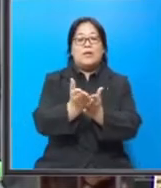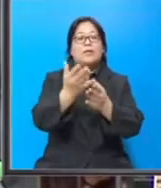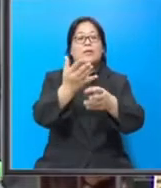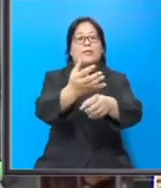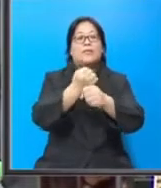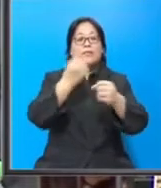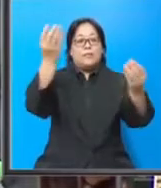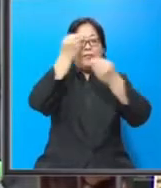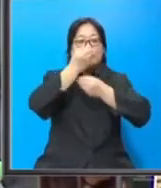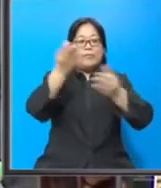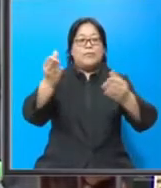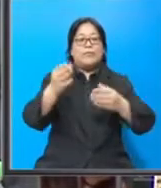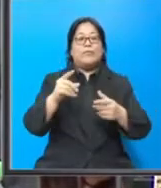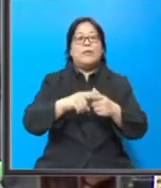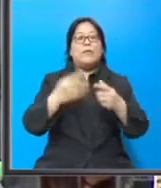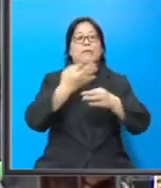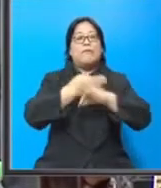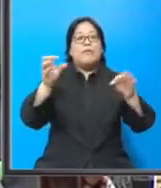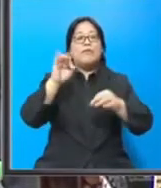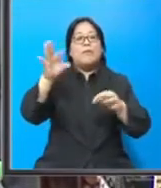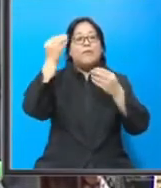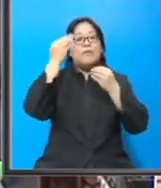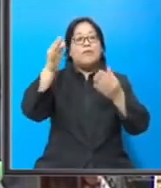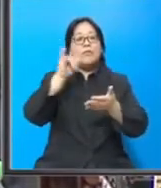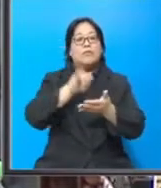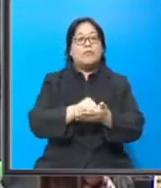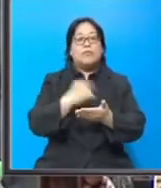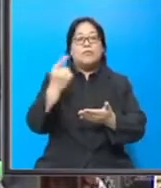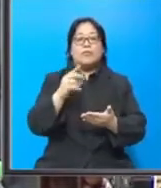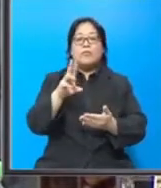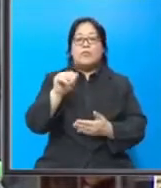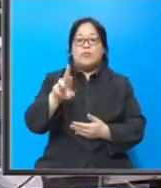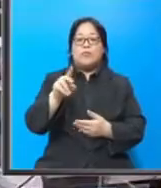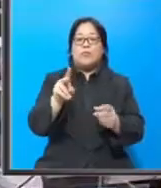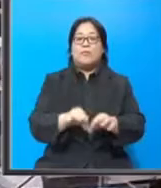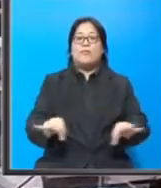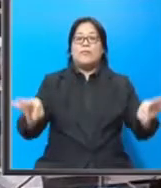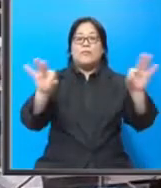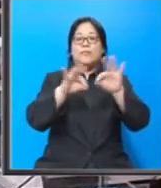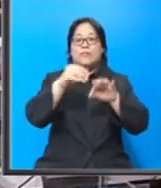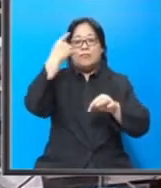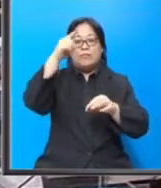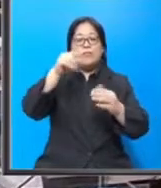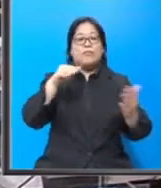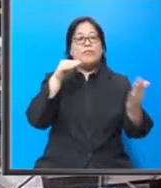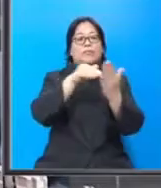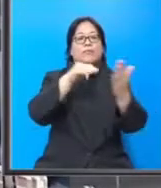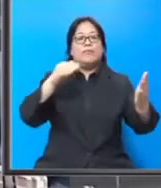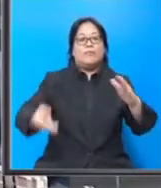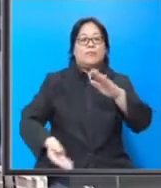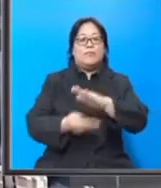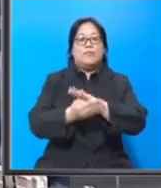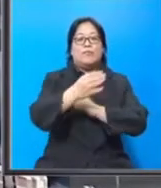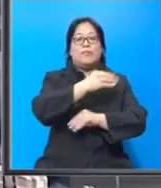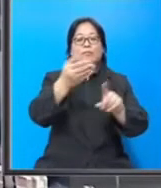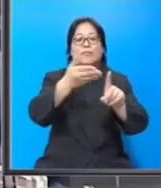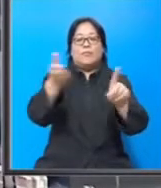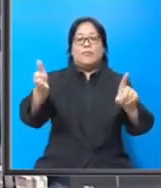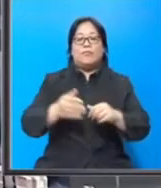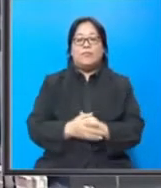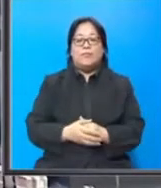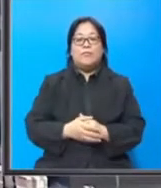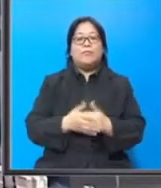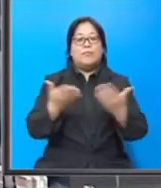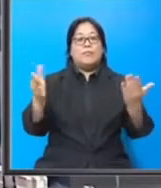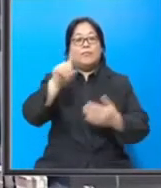mendapat maklumat ataupun freedom of information juga adalah satu unsur yang penting untuk melawan rasuah dan penyelewengan.